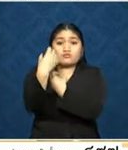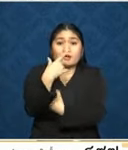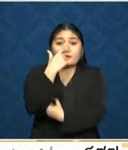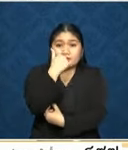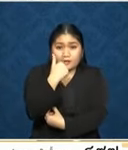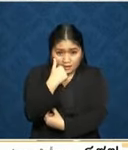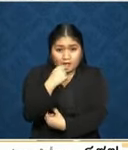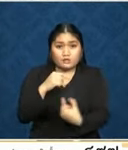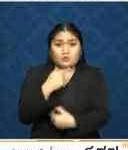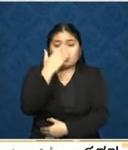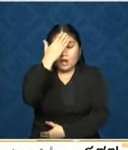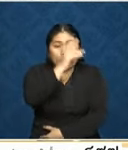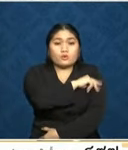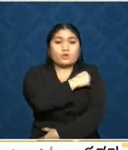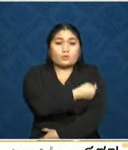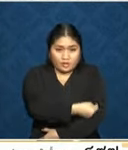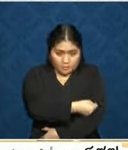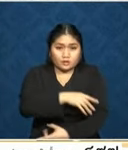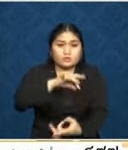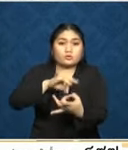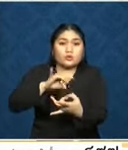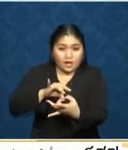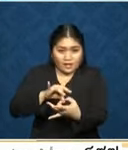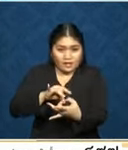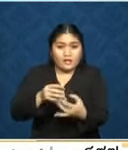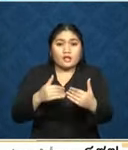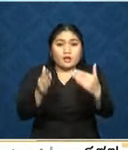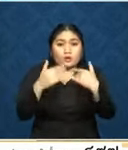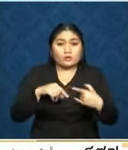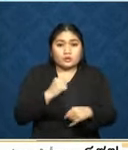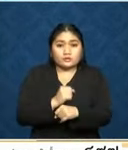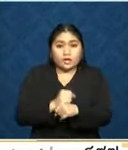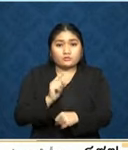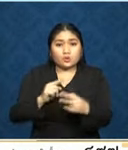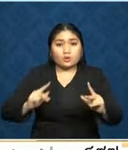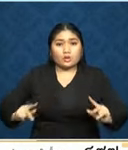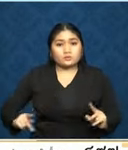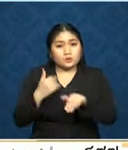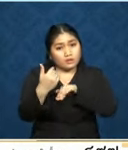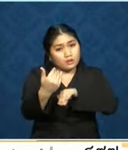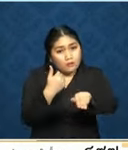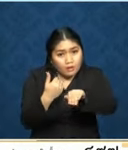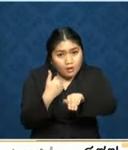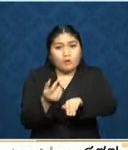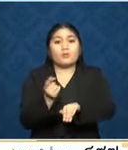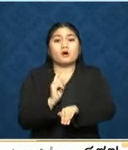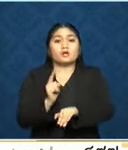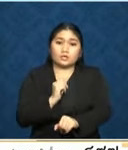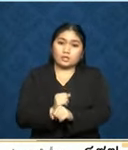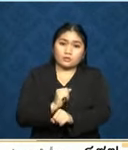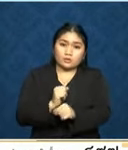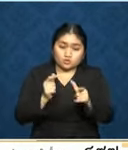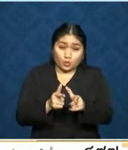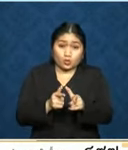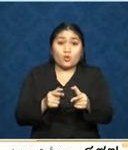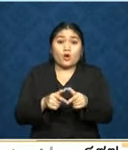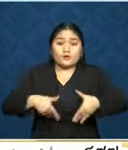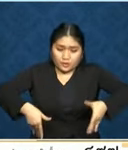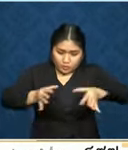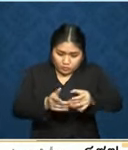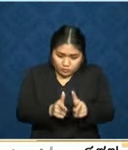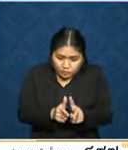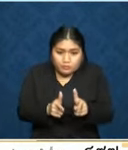บริเวณหน้าโรงพยาบาลสุโขทัยตลอดจนขอเร่งรัดไปยังกระทรวงคมนาคมนะคะในการที่จะขยายถนนตลอด